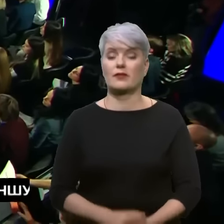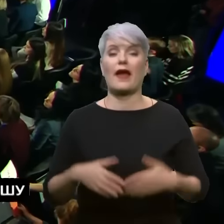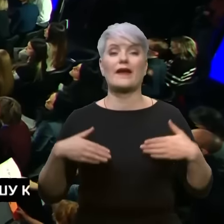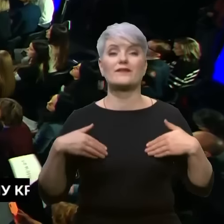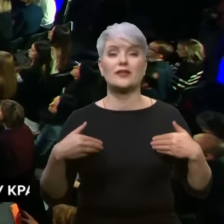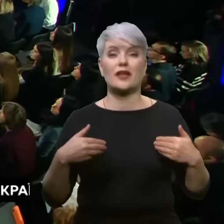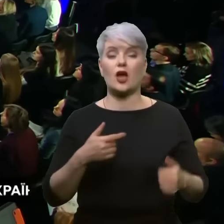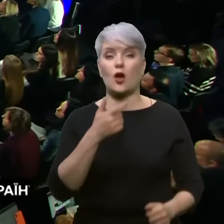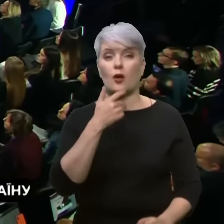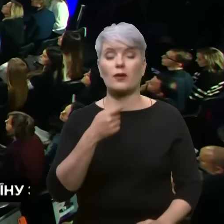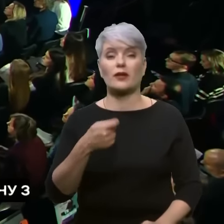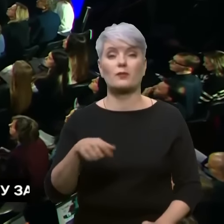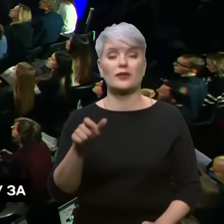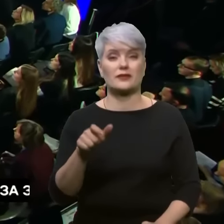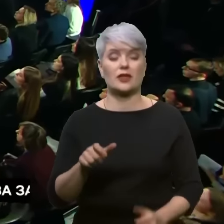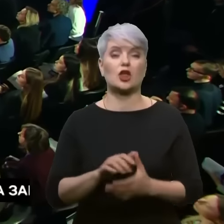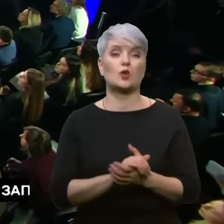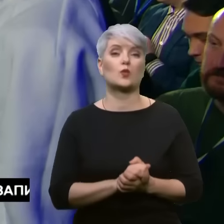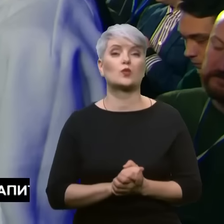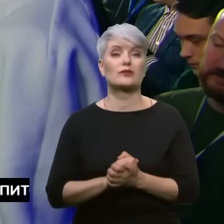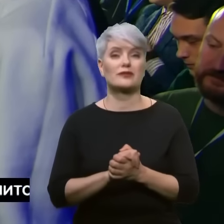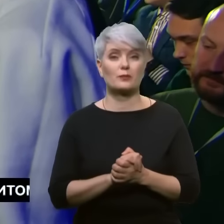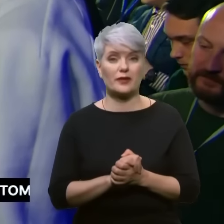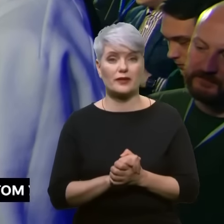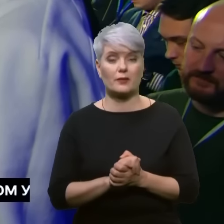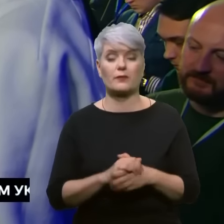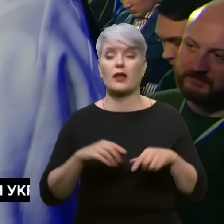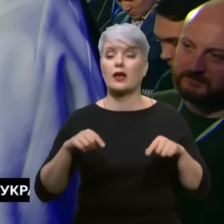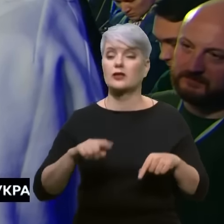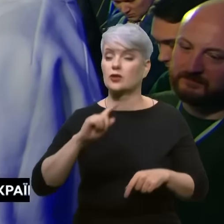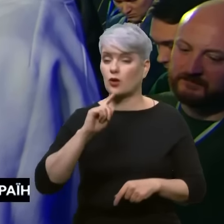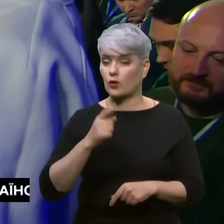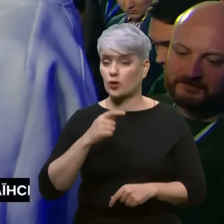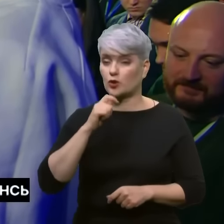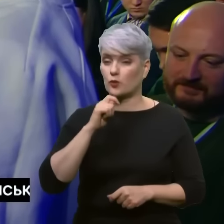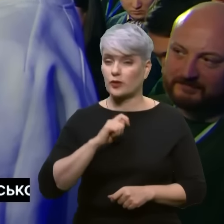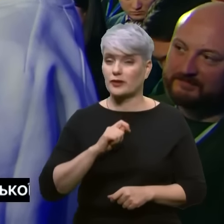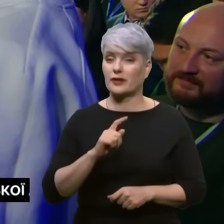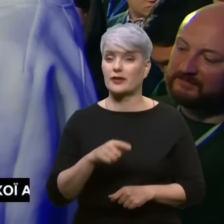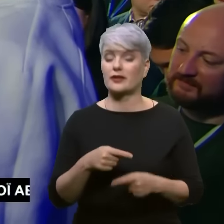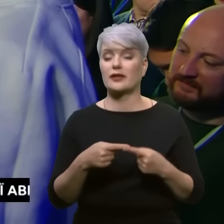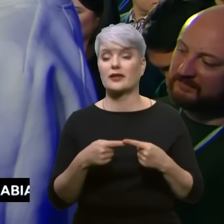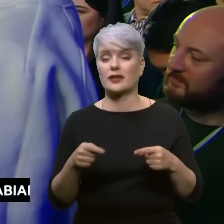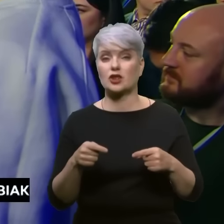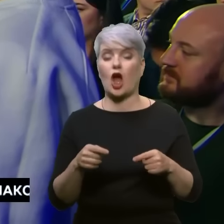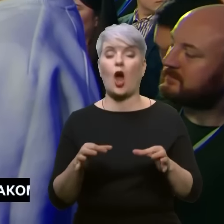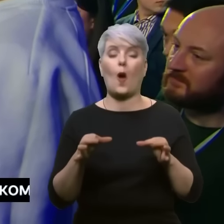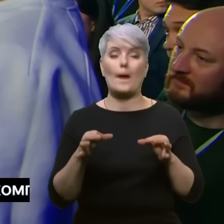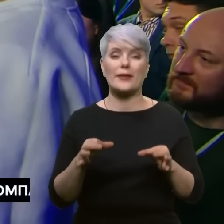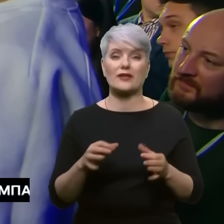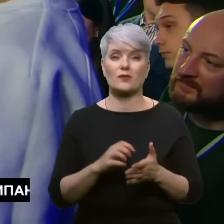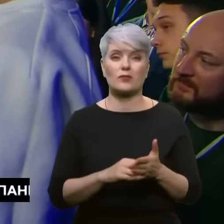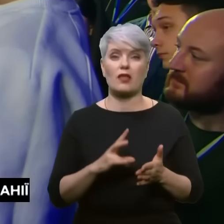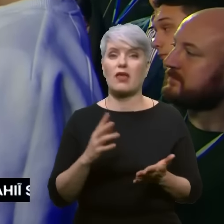Вітаю, пане президенте. Дар'я Кінча, Суспільне новини. Цьогоріч Україні з тих чи інших, мабуть, об'єктивних причин не